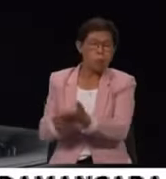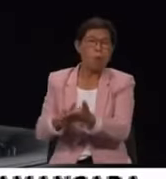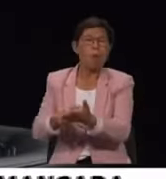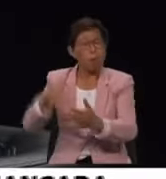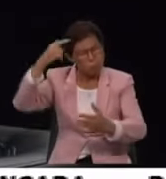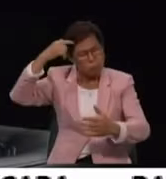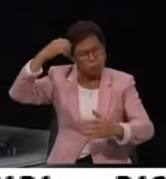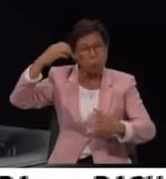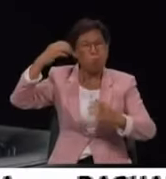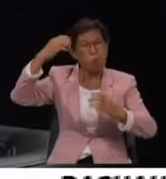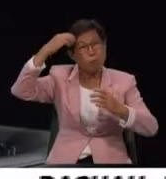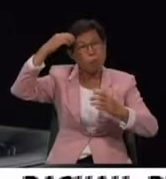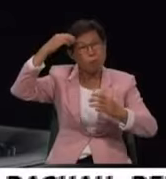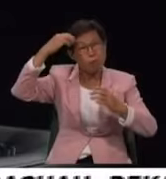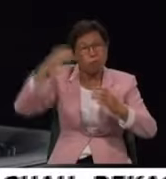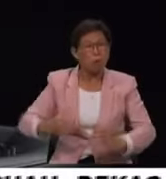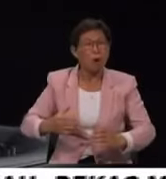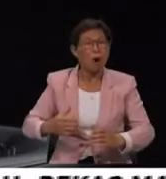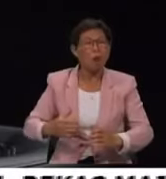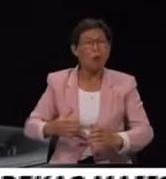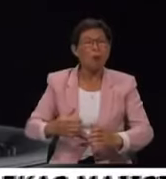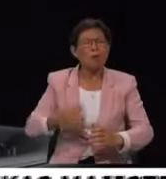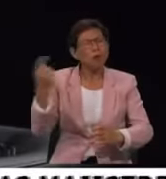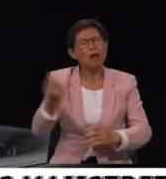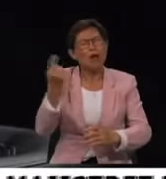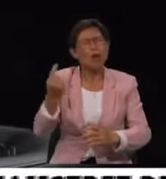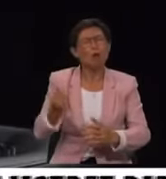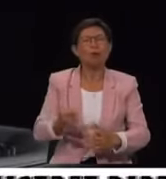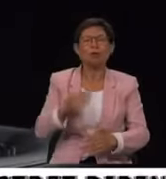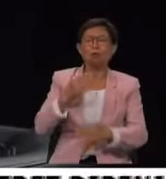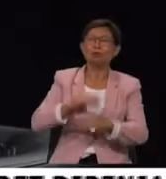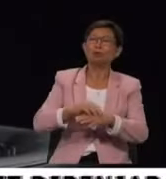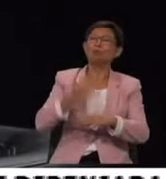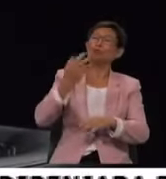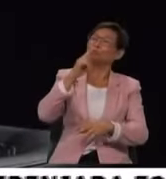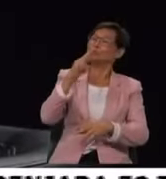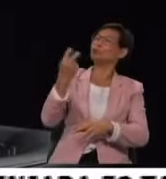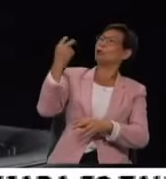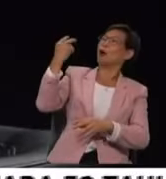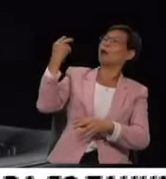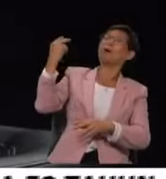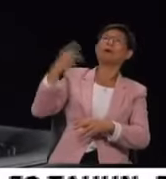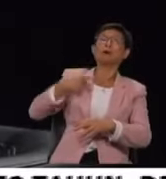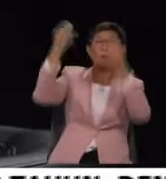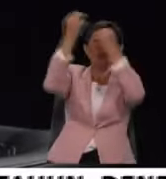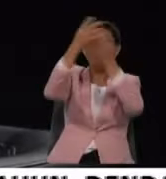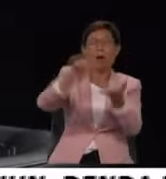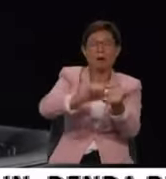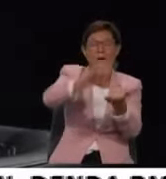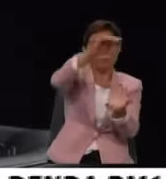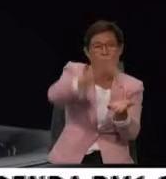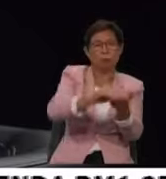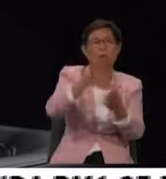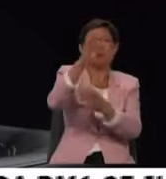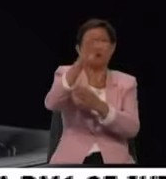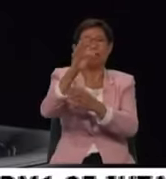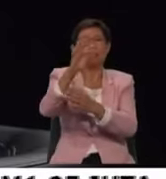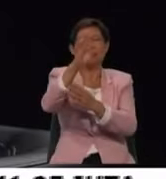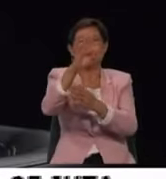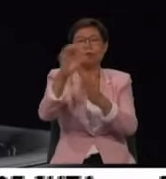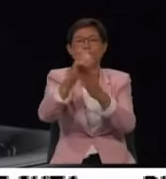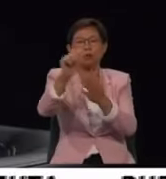sebab kegawatan ekonomi. Saya saya pernah lihat sebelum ni pun apabila kita mengumumkan gaji minimum RM900,000